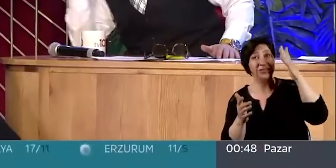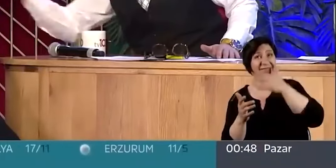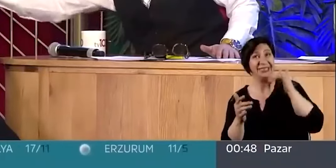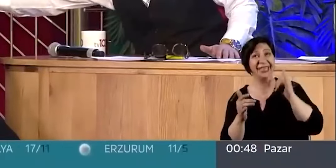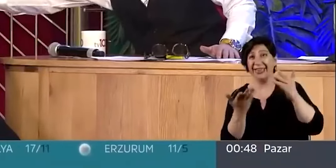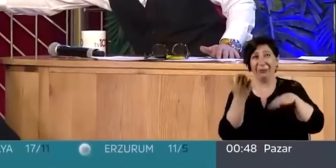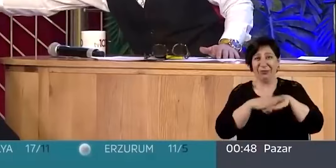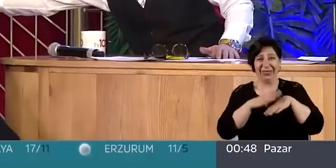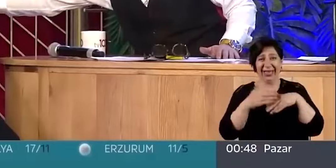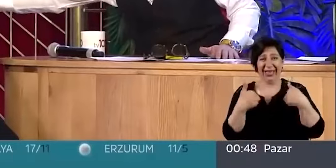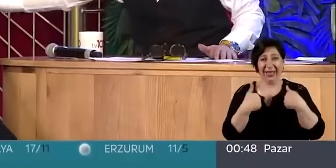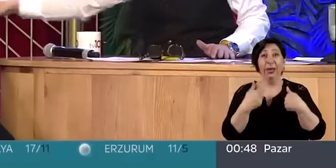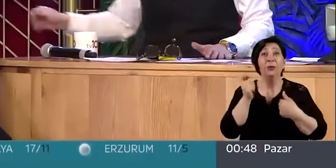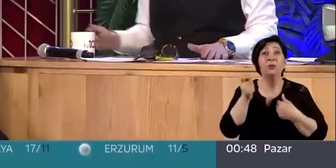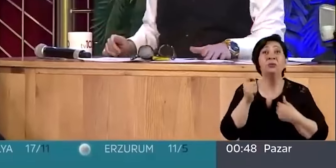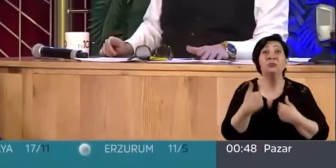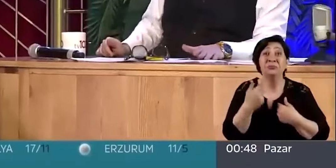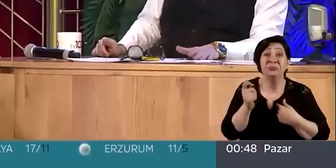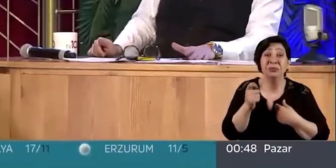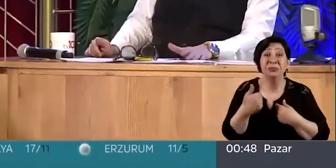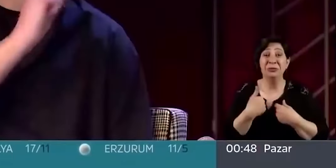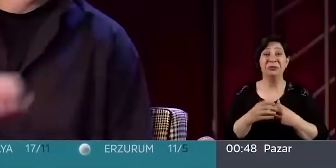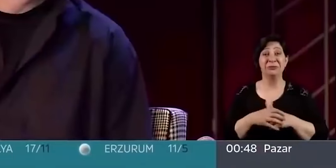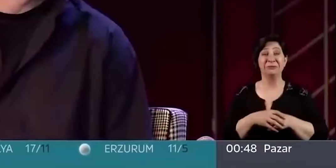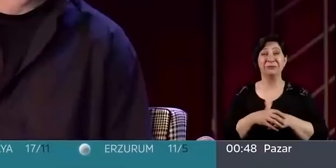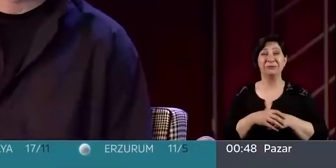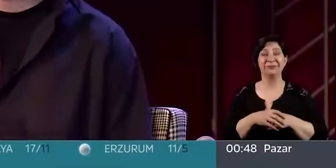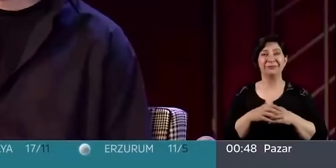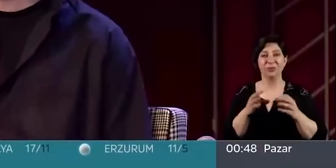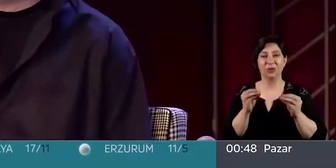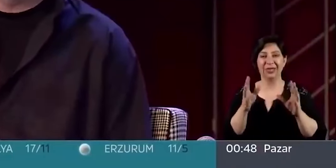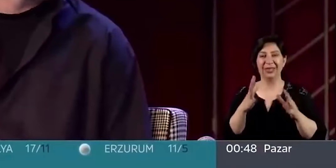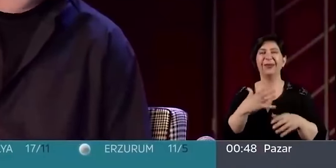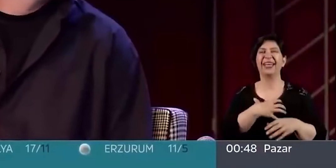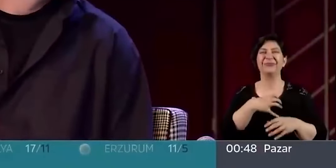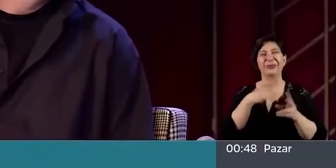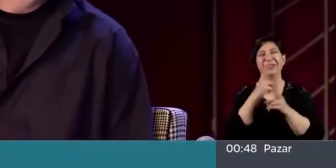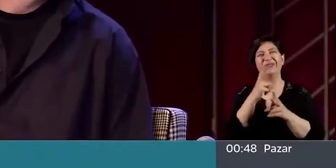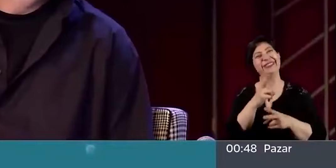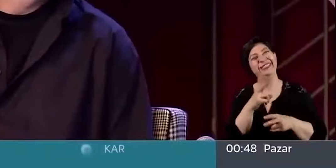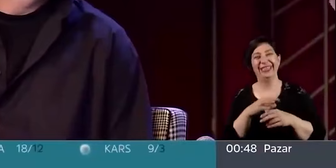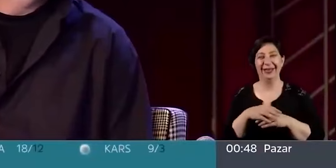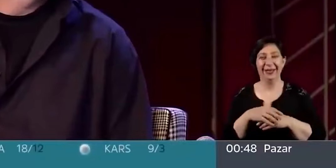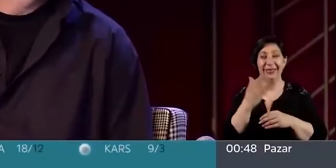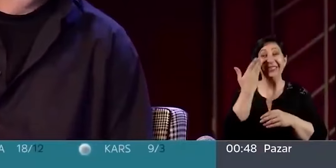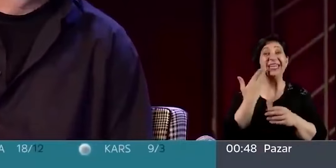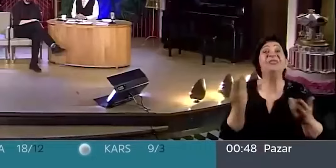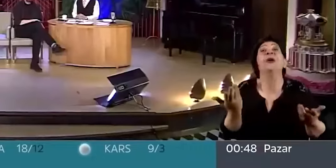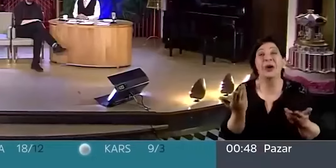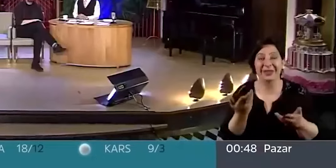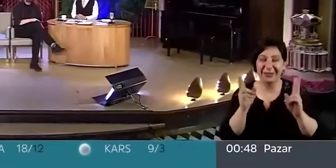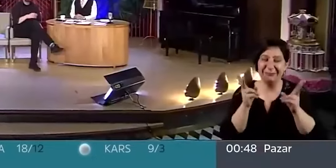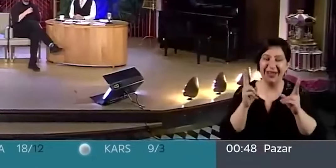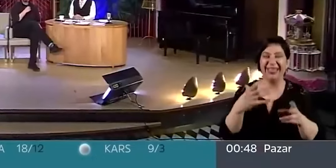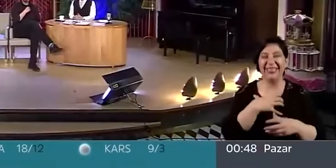yapsın? Benim. Biz de mecburuz aslan. Çok acayip ya. Bir de kendim güldüm, hayırlısı olsun. Kocaman seyircimiz yok, normaldir.